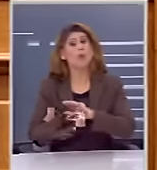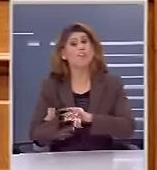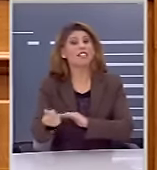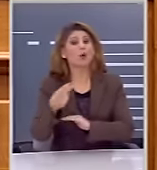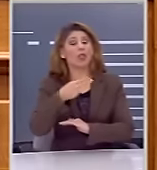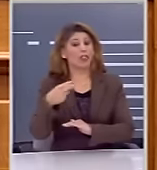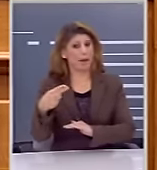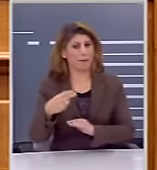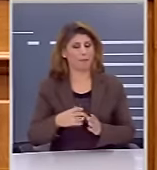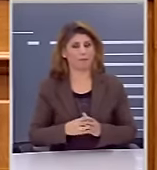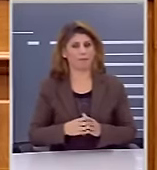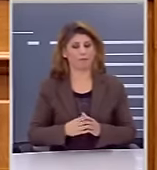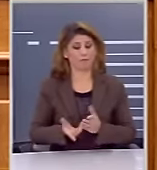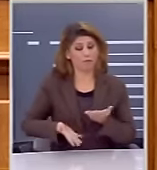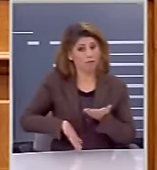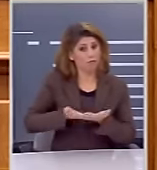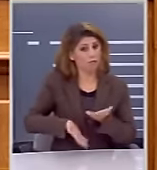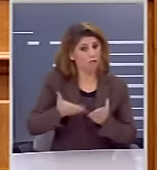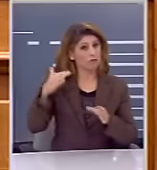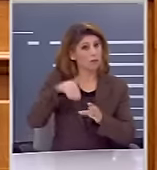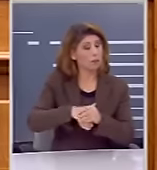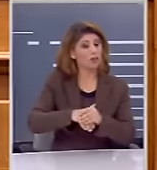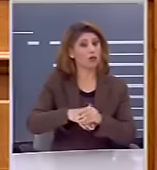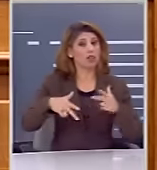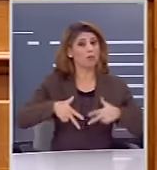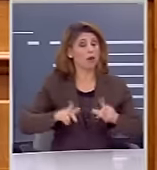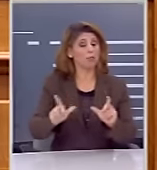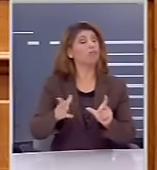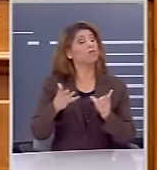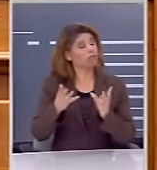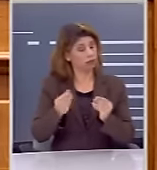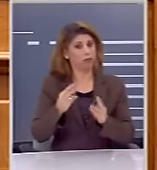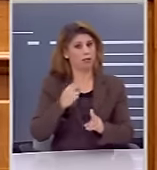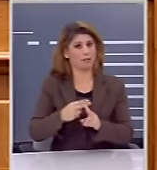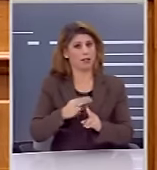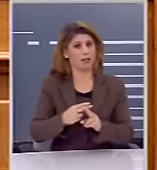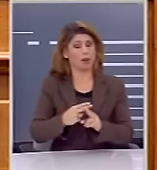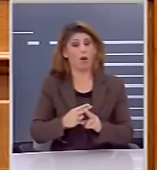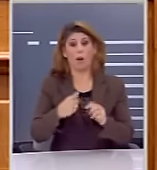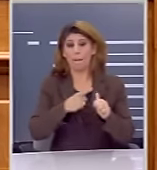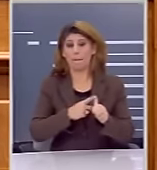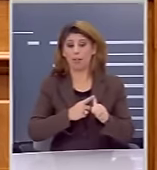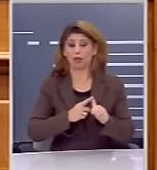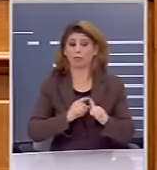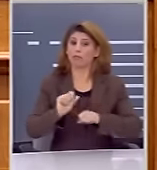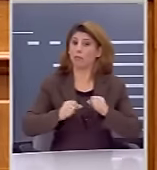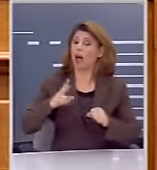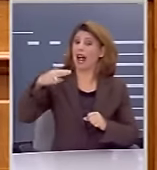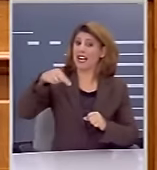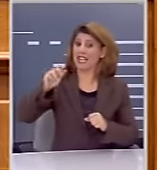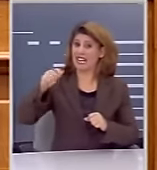ζήτημα, η συμμετοχή των ενόπλων δυνάμεων ήταν ουσιώδης. Τόσο συμμετοχή στην επιχείρηση του ΝΑΤΟ